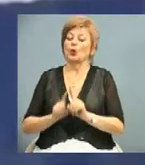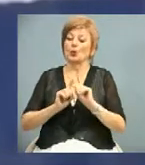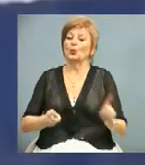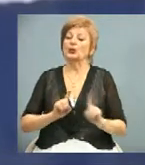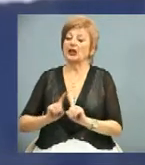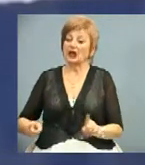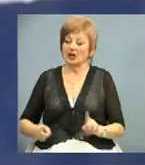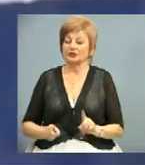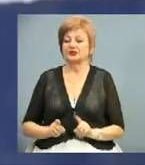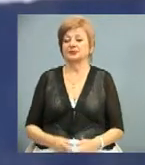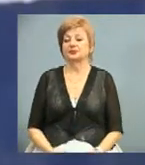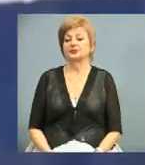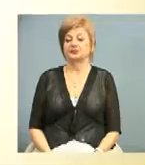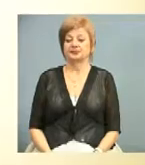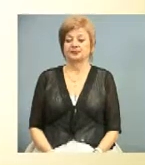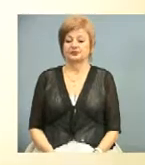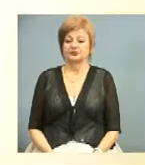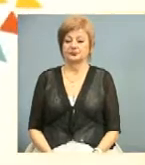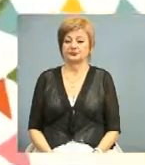унікальний та особливий.